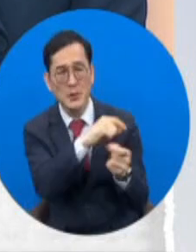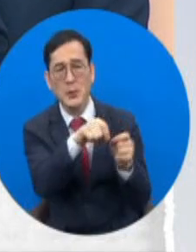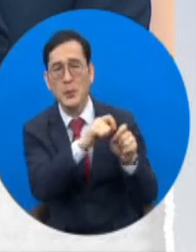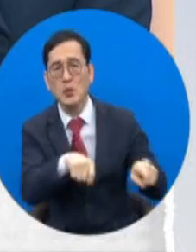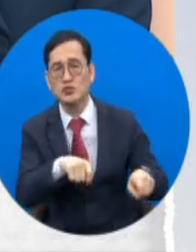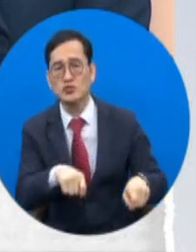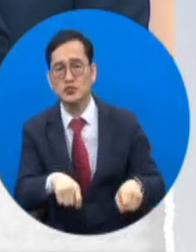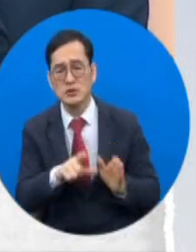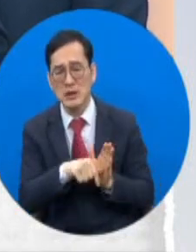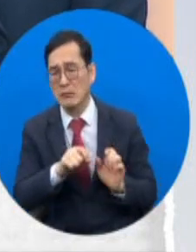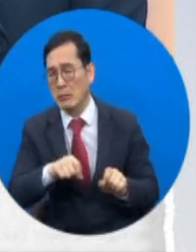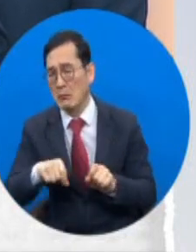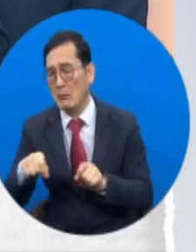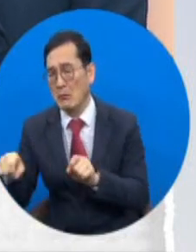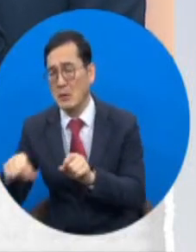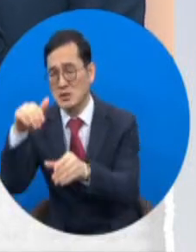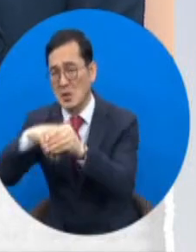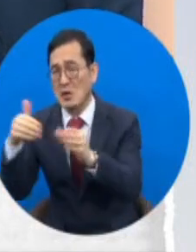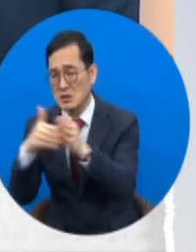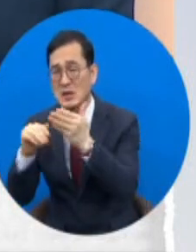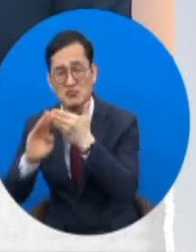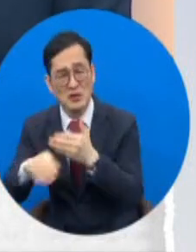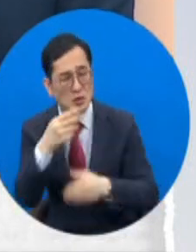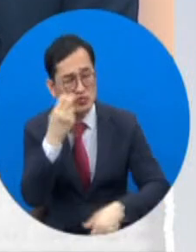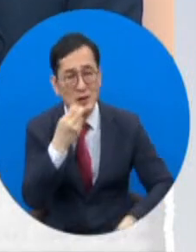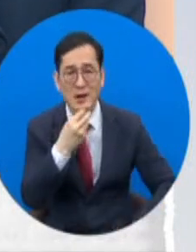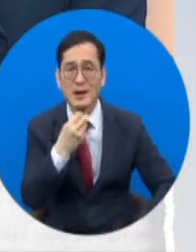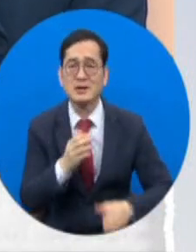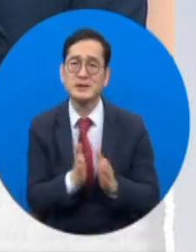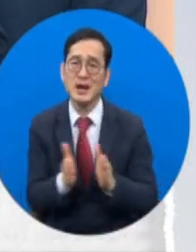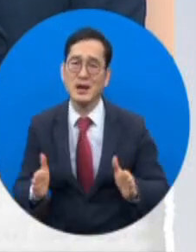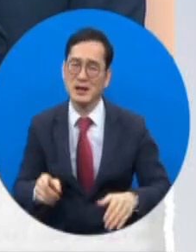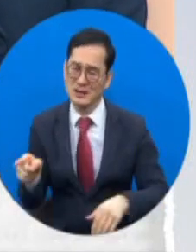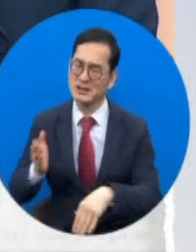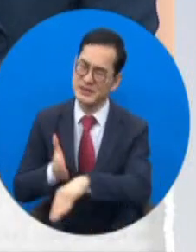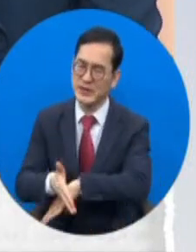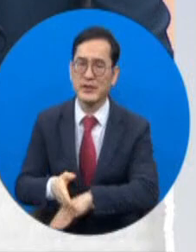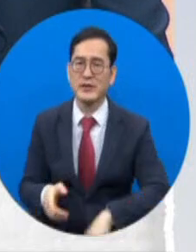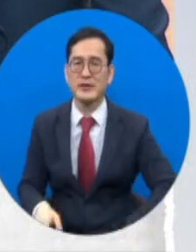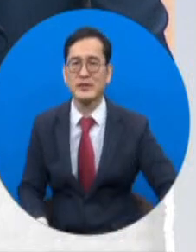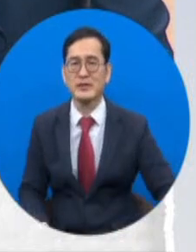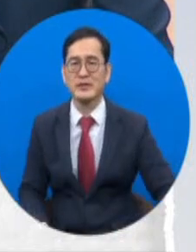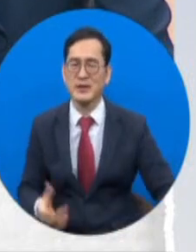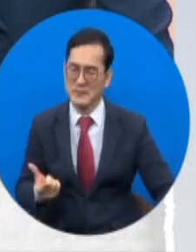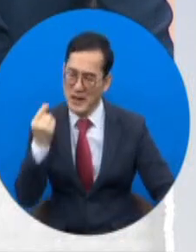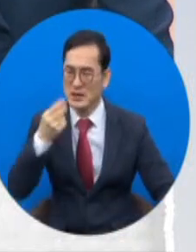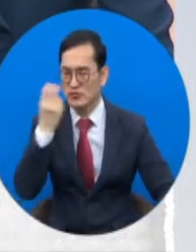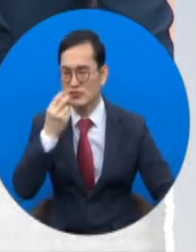은수미 시장에 대한 이제 조사가 이루어졌다는 게좀 늦었다는 생각이 들고요. 빨리 이 부분들을 명확하게 수사했으면 좋겠다는 생각이 듭니다. 예.